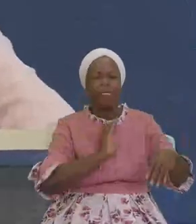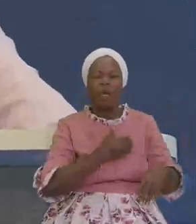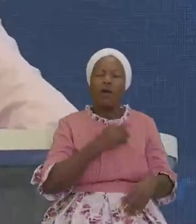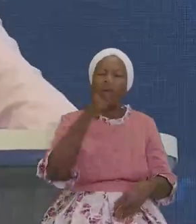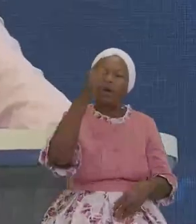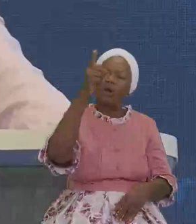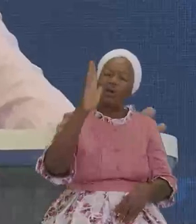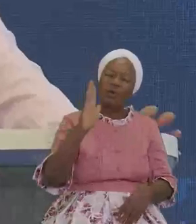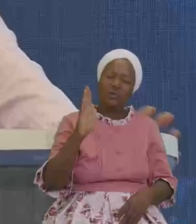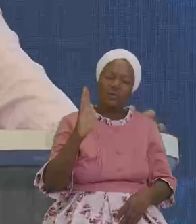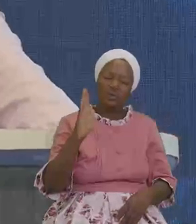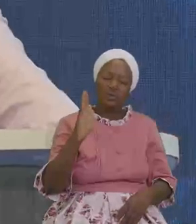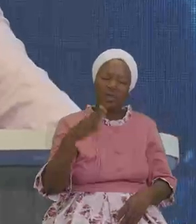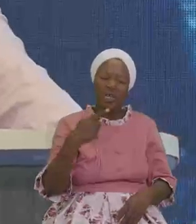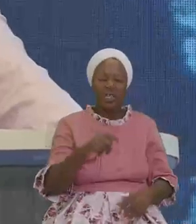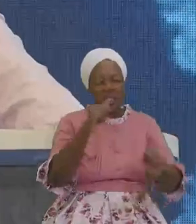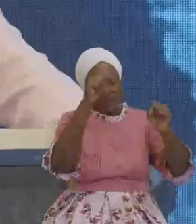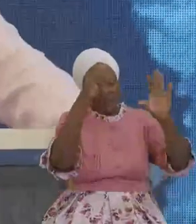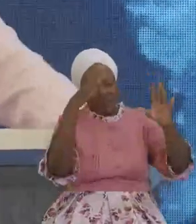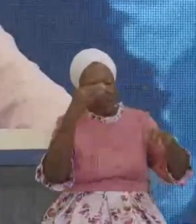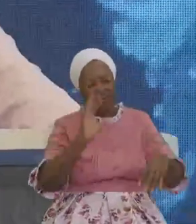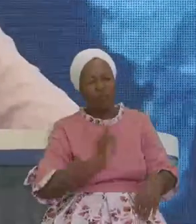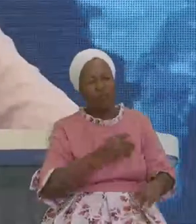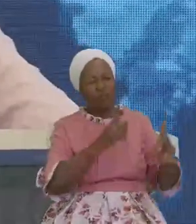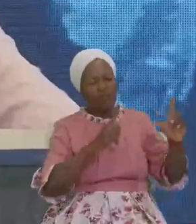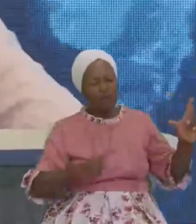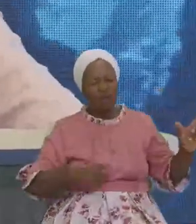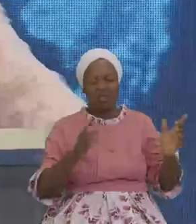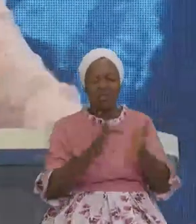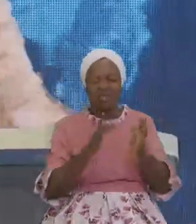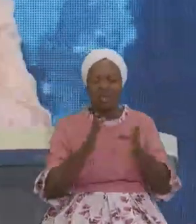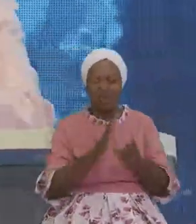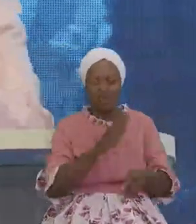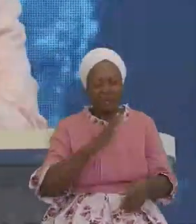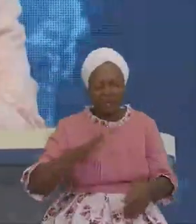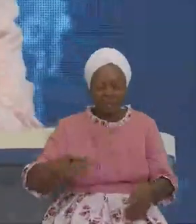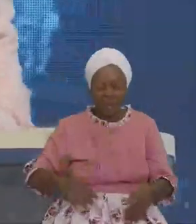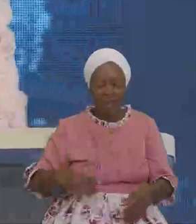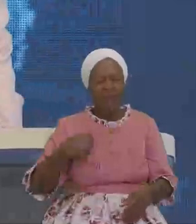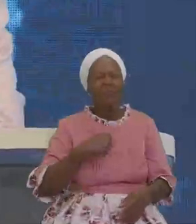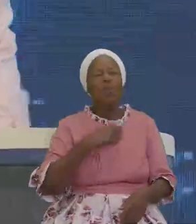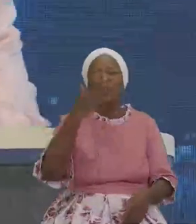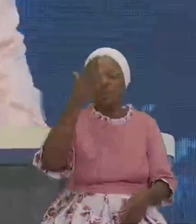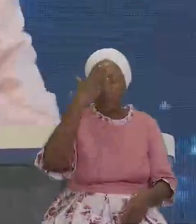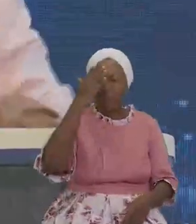Père, notre Dieu, le Père de notre Seigneur Jésus-Christ,